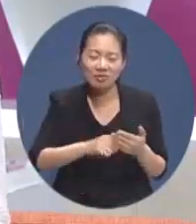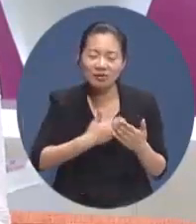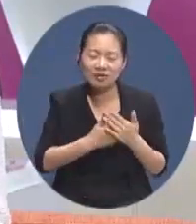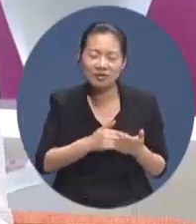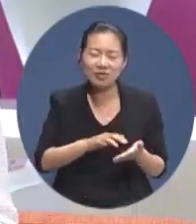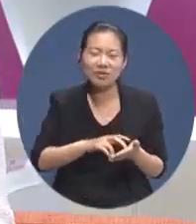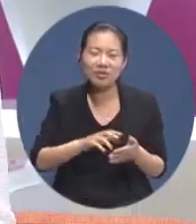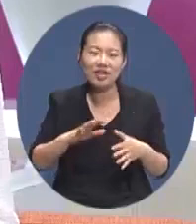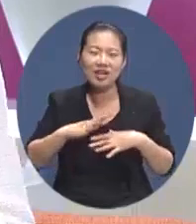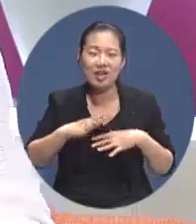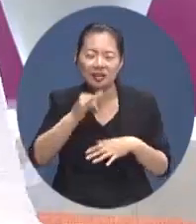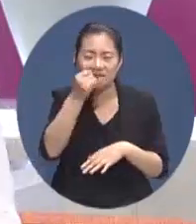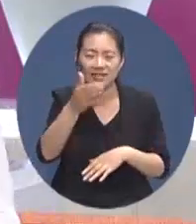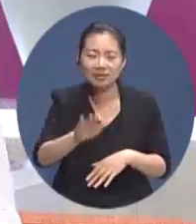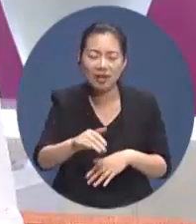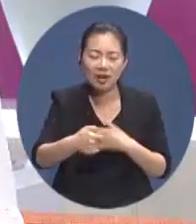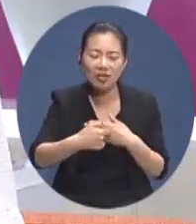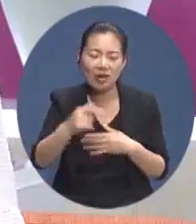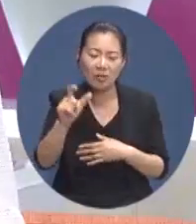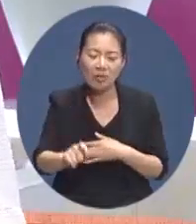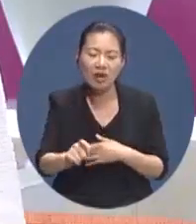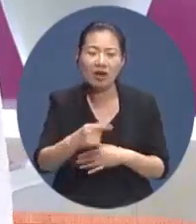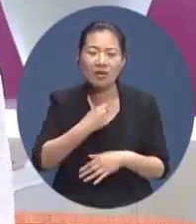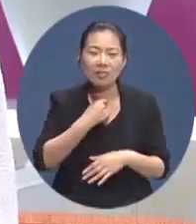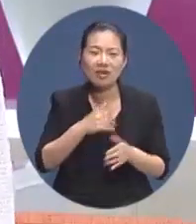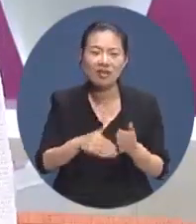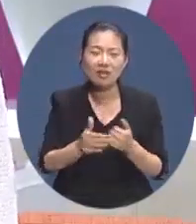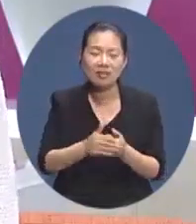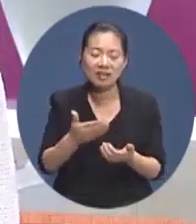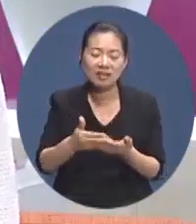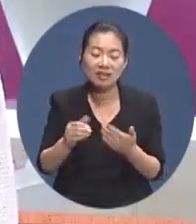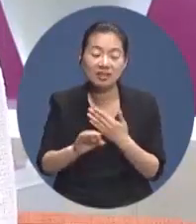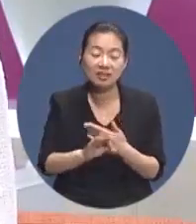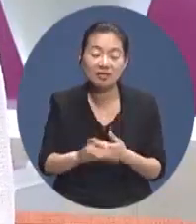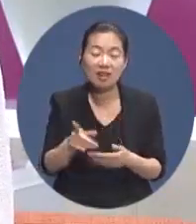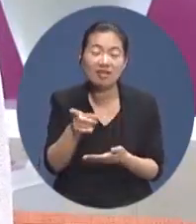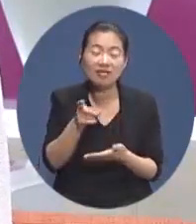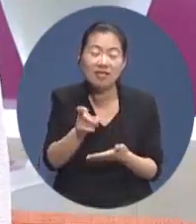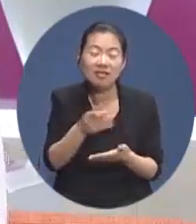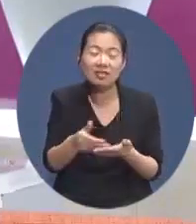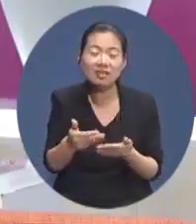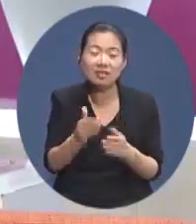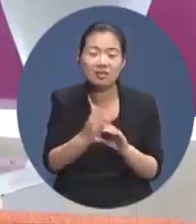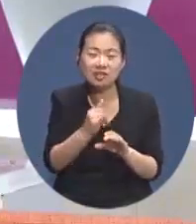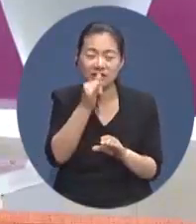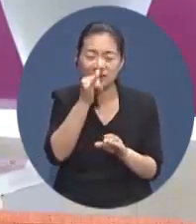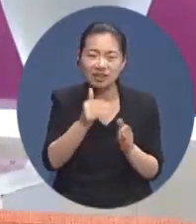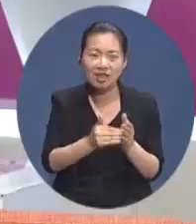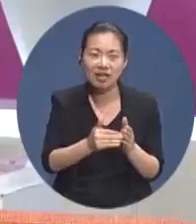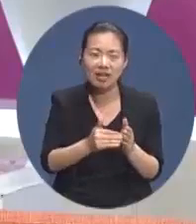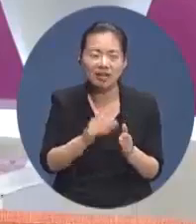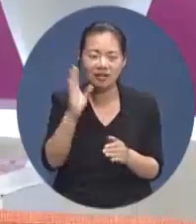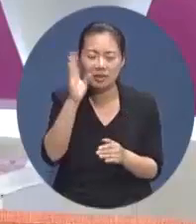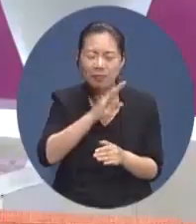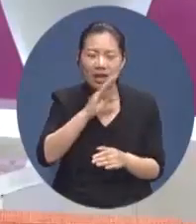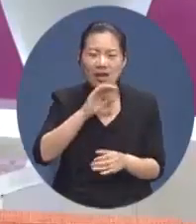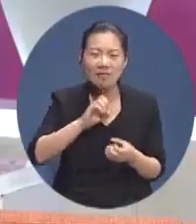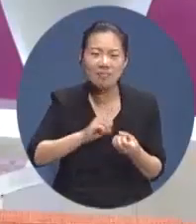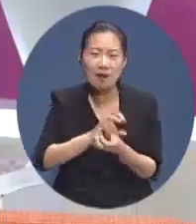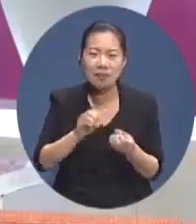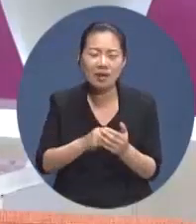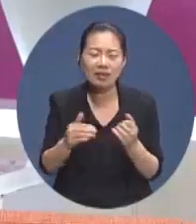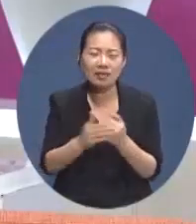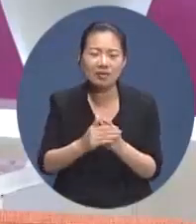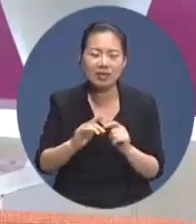불안이 있는데 겉으로 표현될 땐 센 척 하는 거거든요. 그 그림 그려도 맨날 총 그려놓고 이런 애들이 있어요. 그게 난폭해서가 아니고요. 근데 아이가